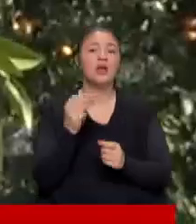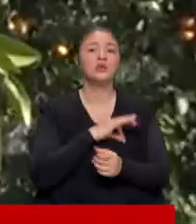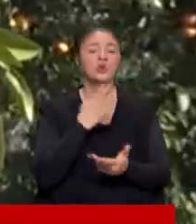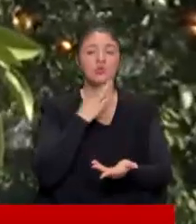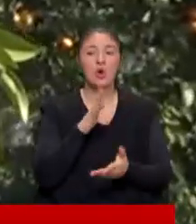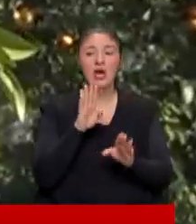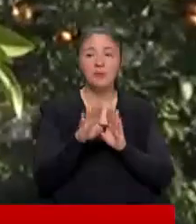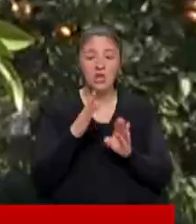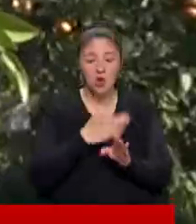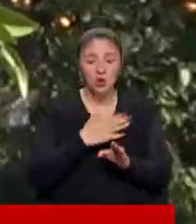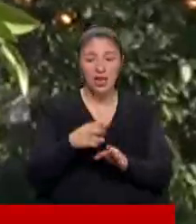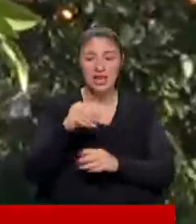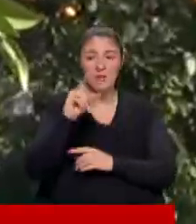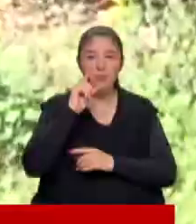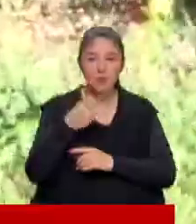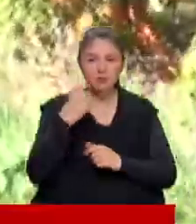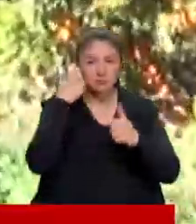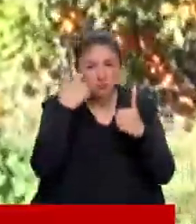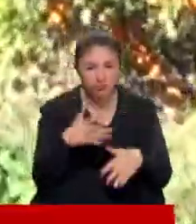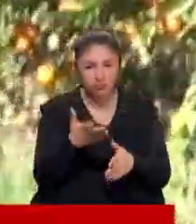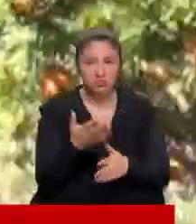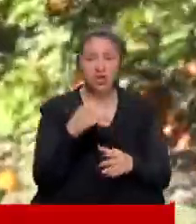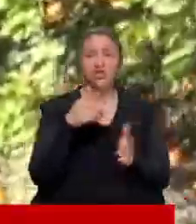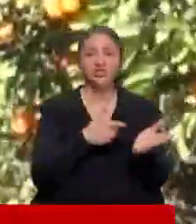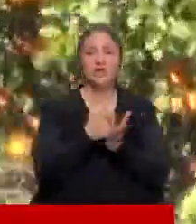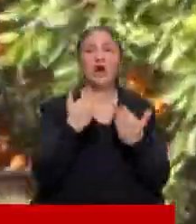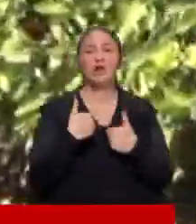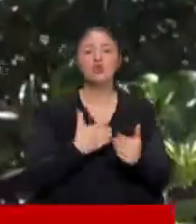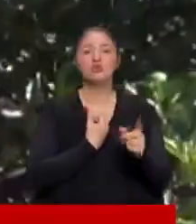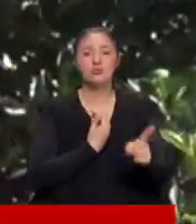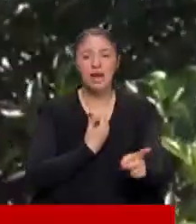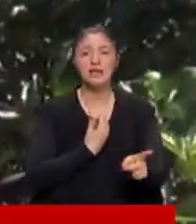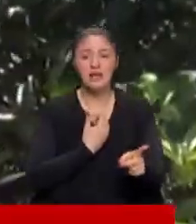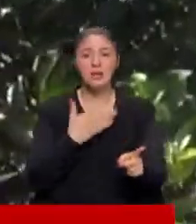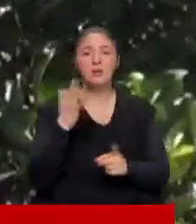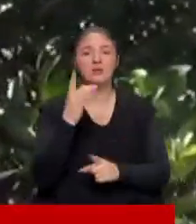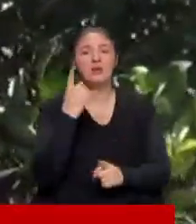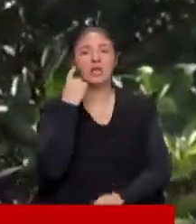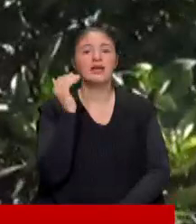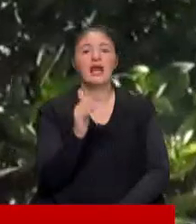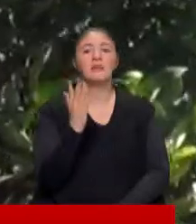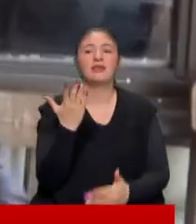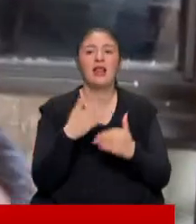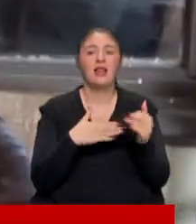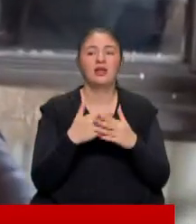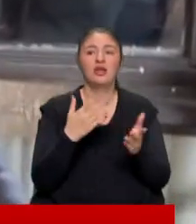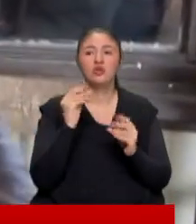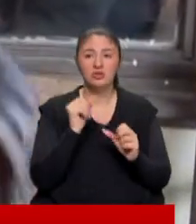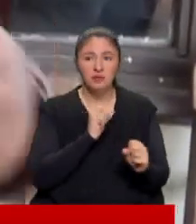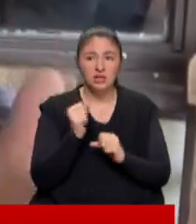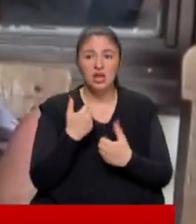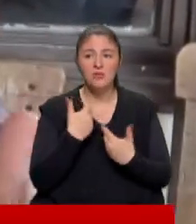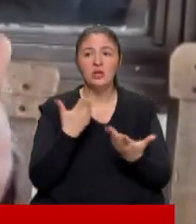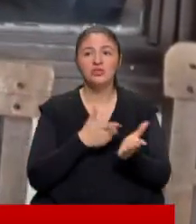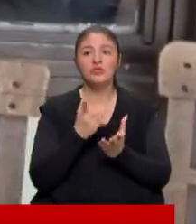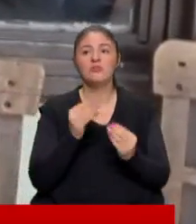Kozan'da? Kapılarının önünde limon bulanlar şaşkındı. Çiftçinin haline üzülmekten başka bir şey gelmedi ellerinden. Çok tepkili. Yani